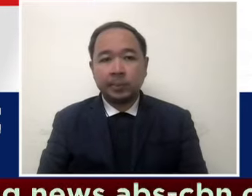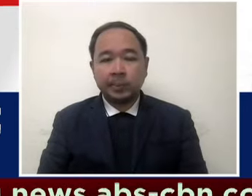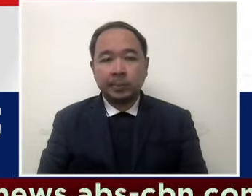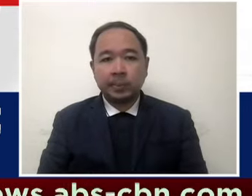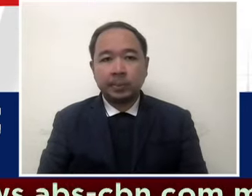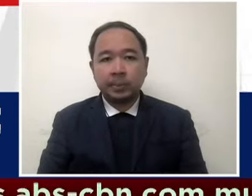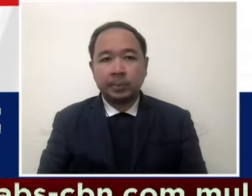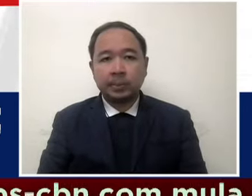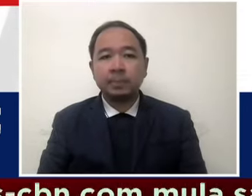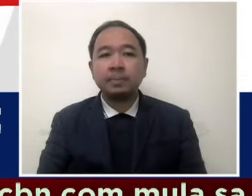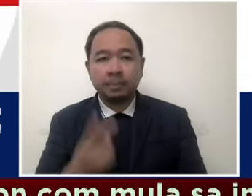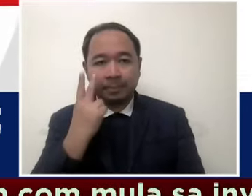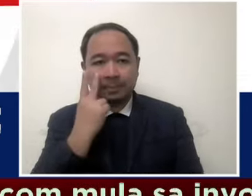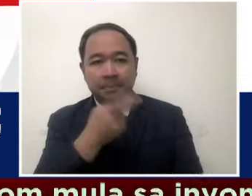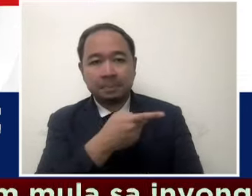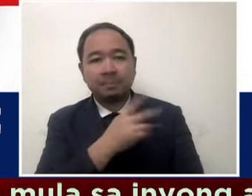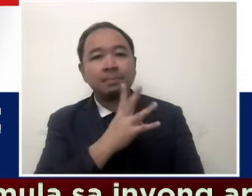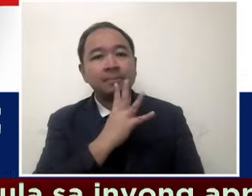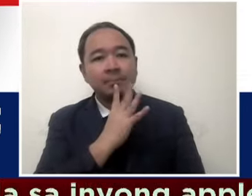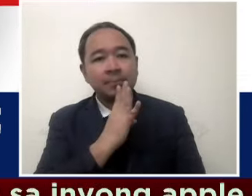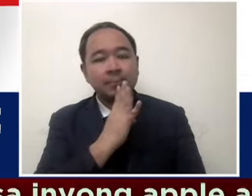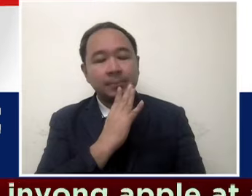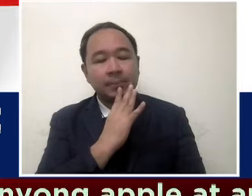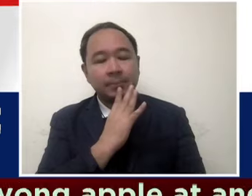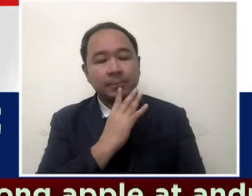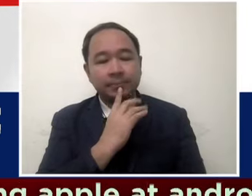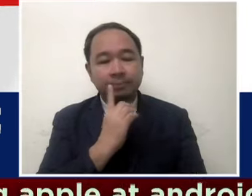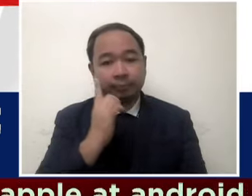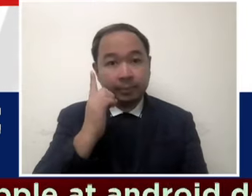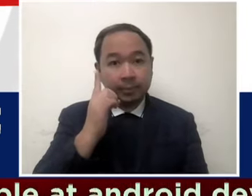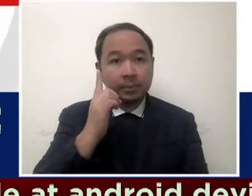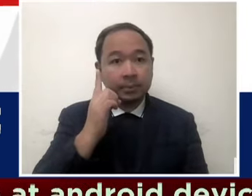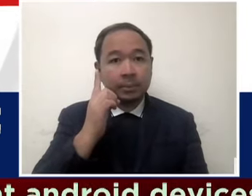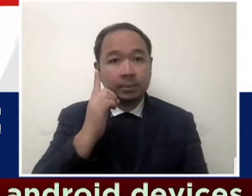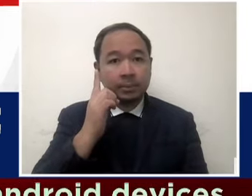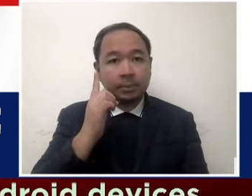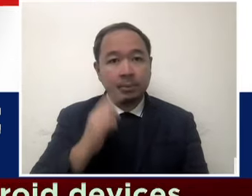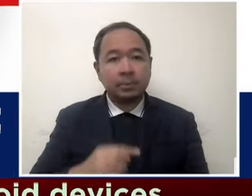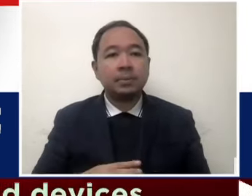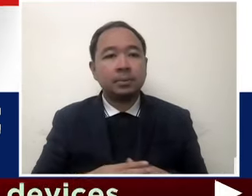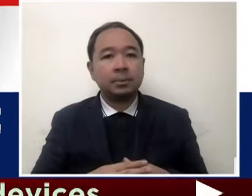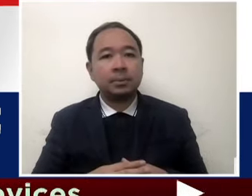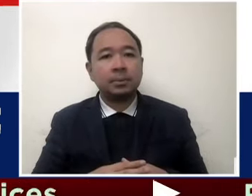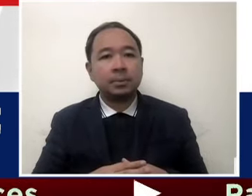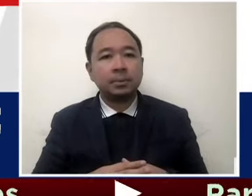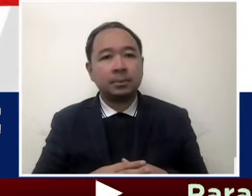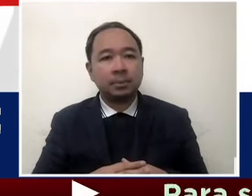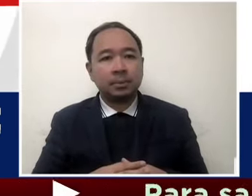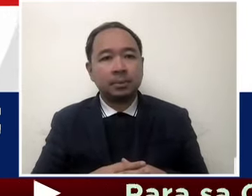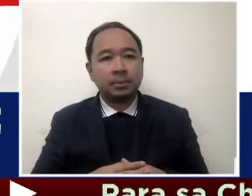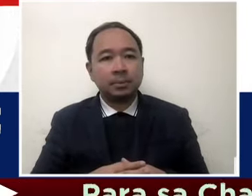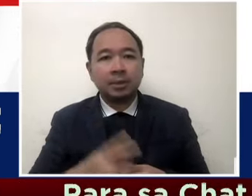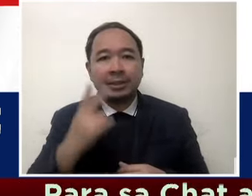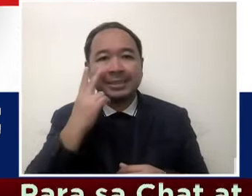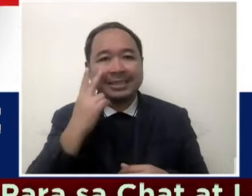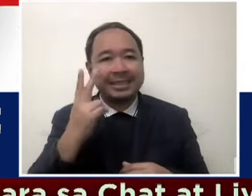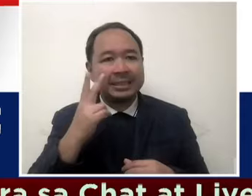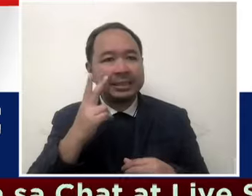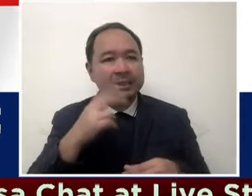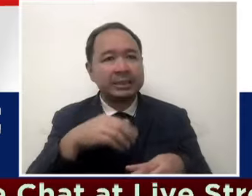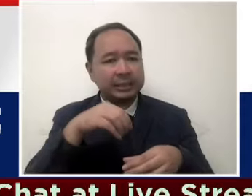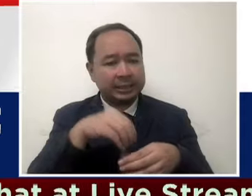mga higaan po na natunog din. Nasa loob naman siya ng subdivision, saka may firewall naman po sila